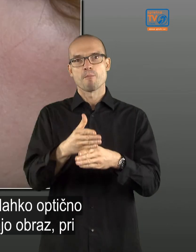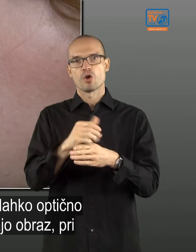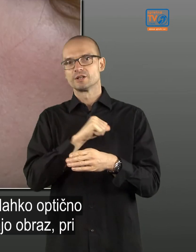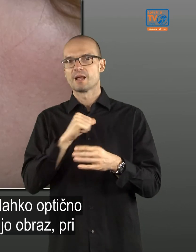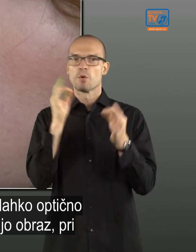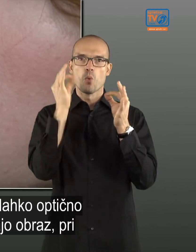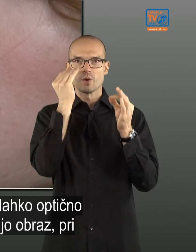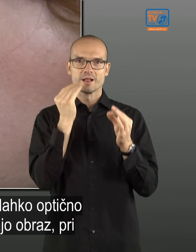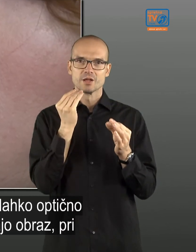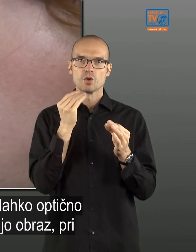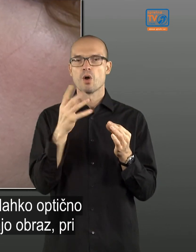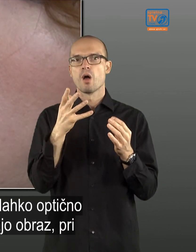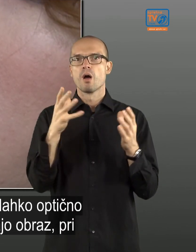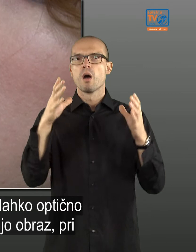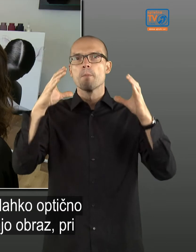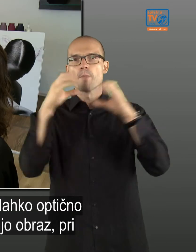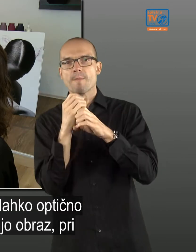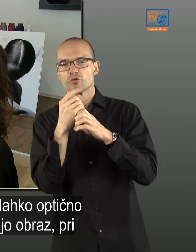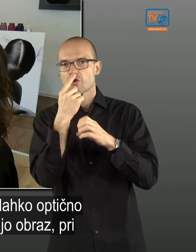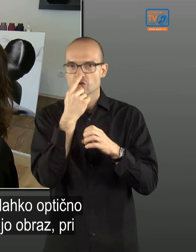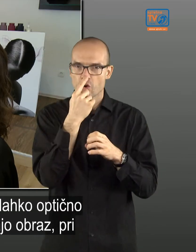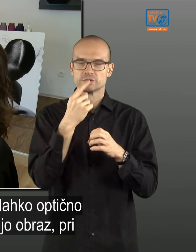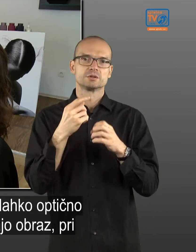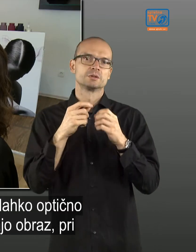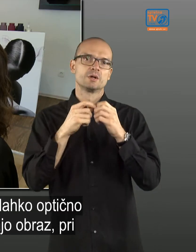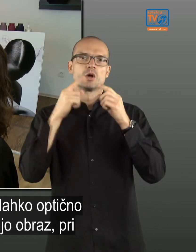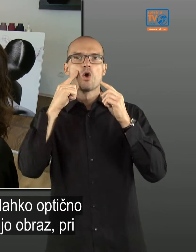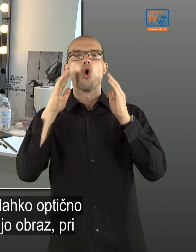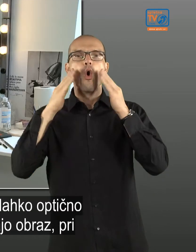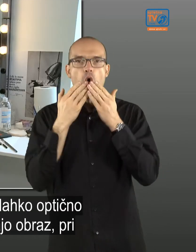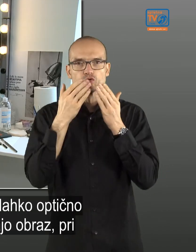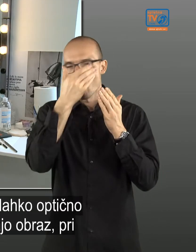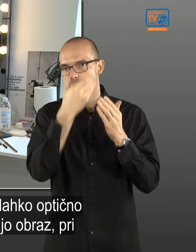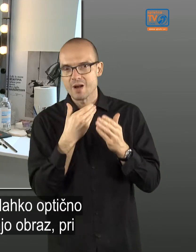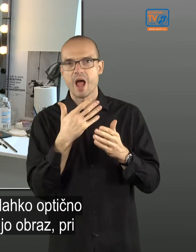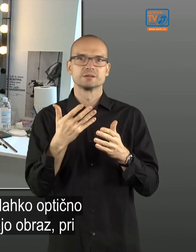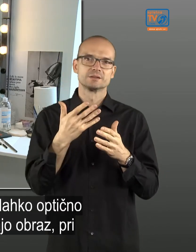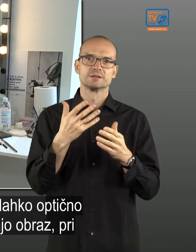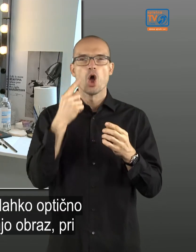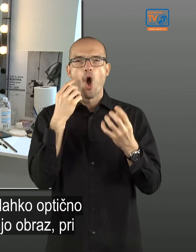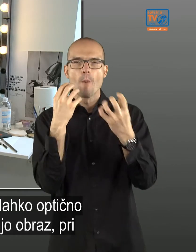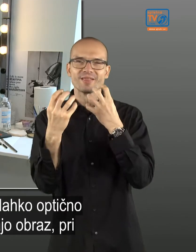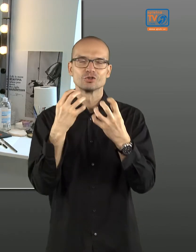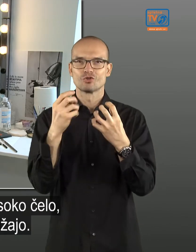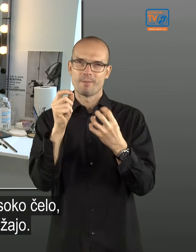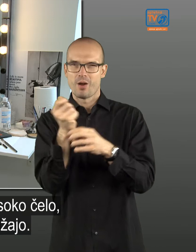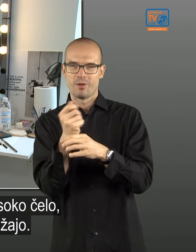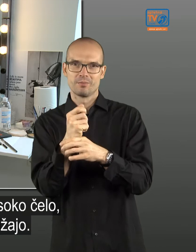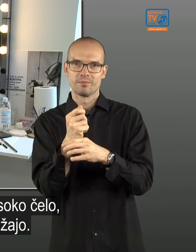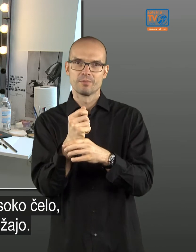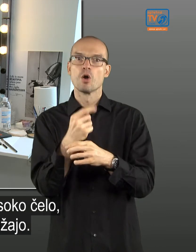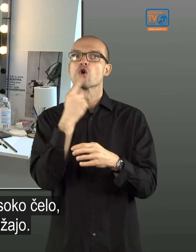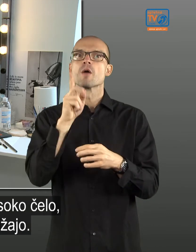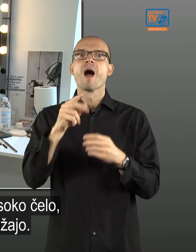lahko optično pomanjšajo mogoče nos, zožajo obraz, pri kakšnih, ki imajo